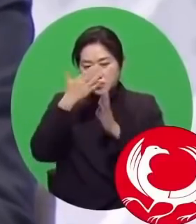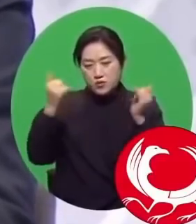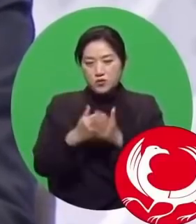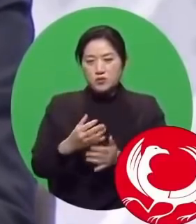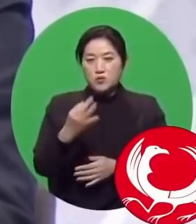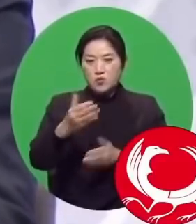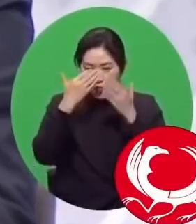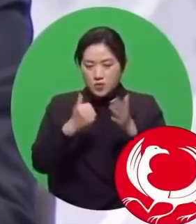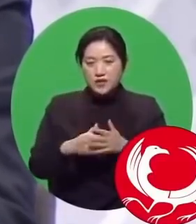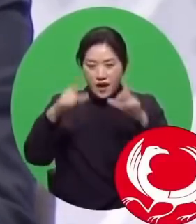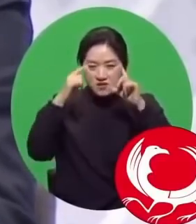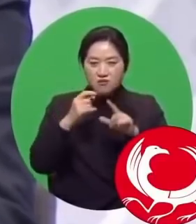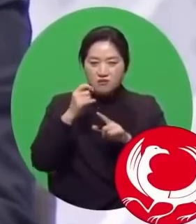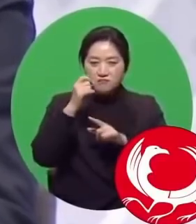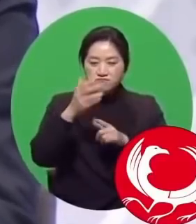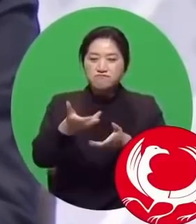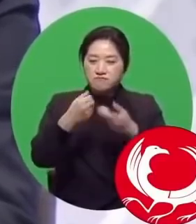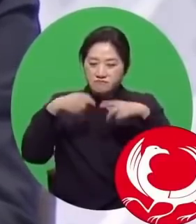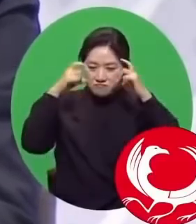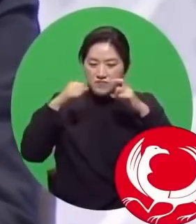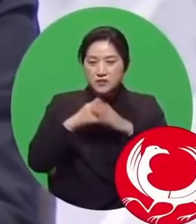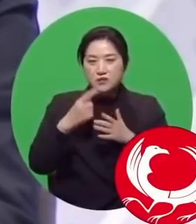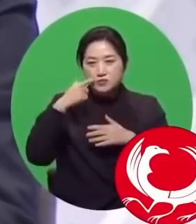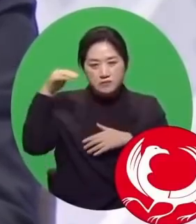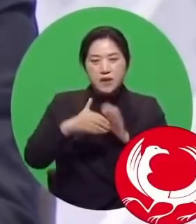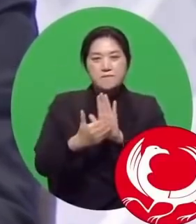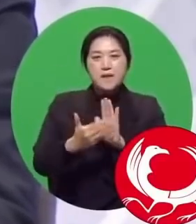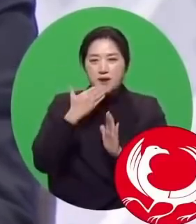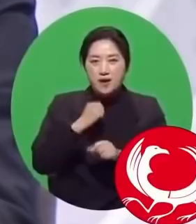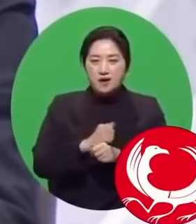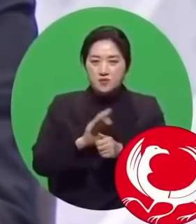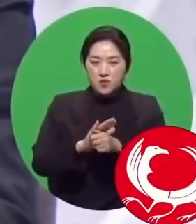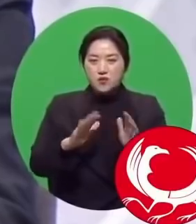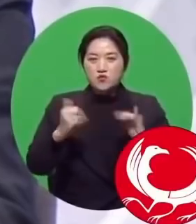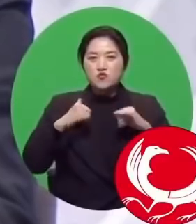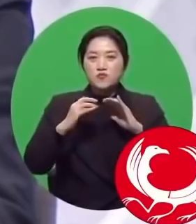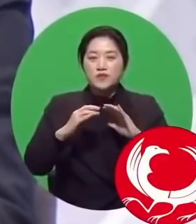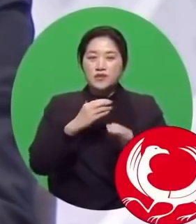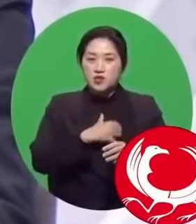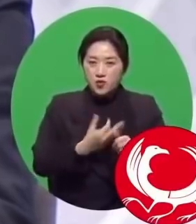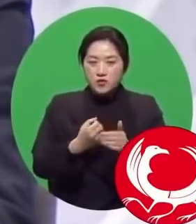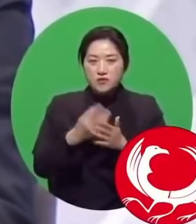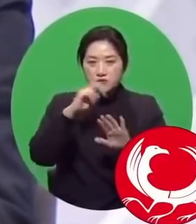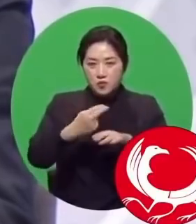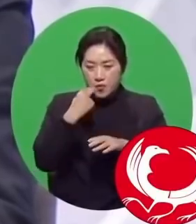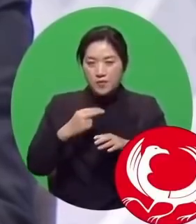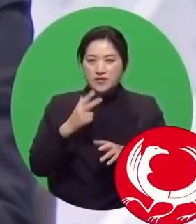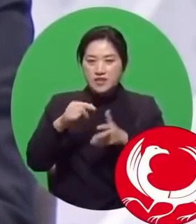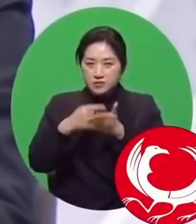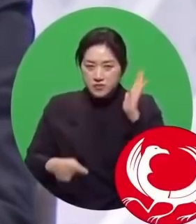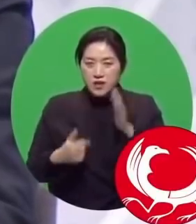무료로 제공받아서 눈이 나빠지지 않도록 수시로 바꿀 수 있습니다. 국민연금, 의료보험, 산재보험,